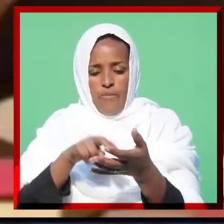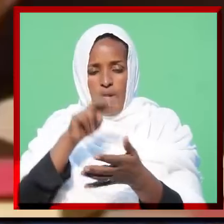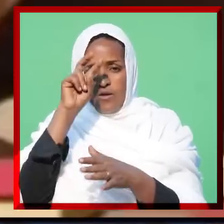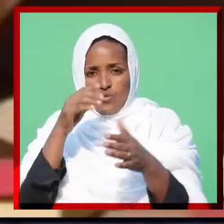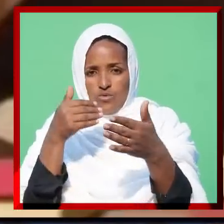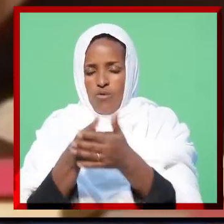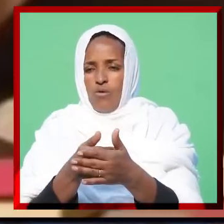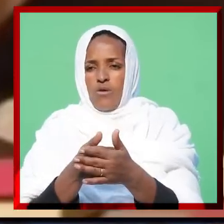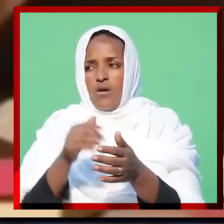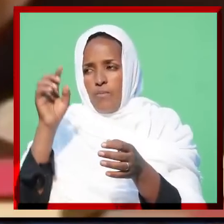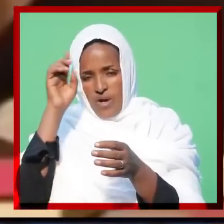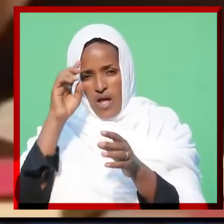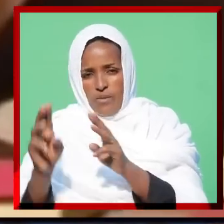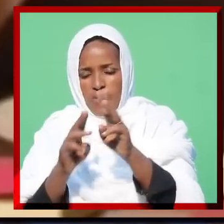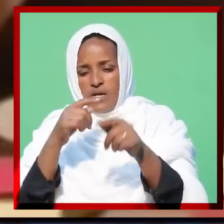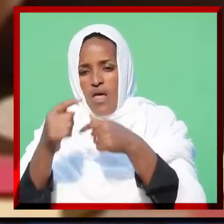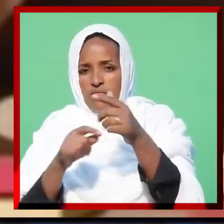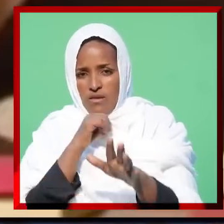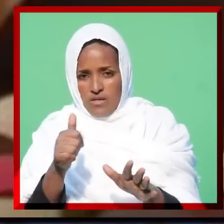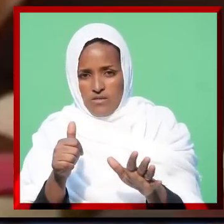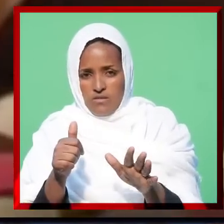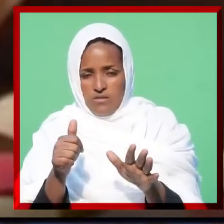ላቅርበው። በቃየል መንገድ አትሂድ።